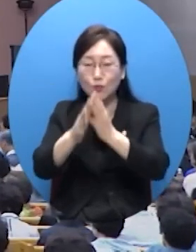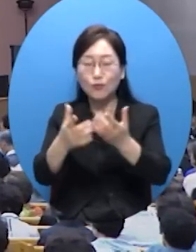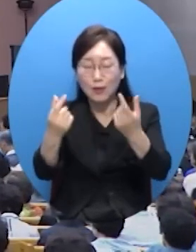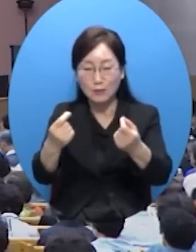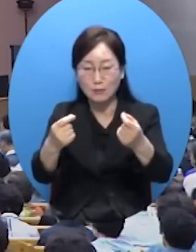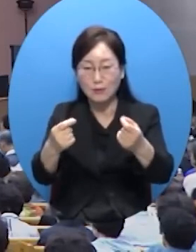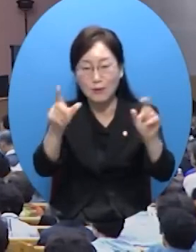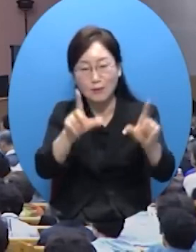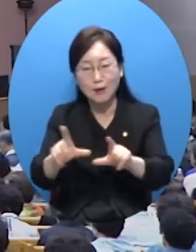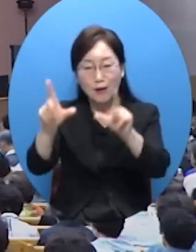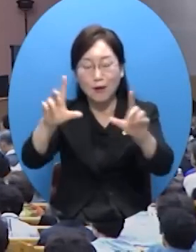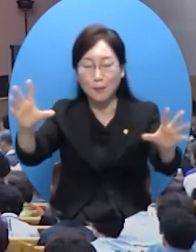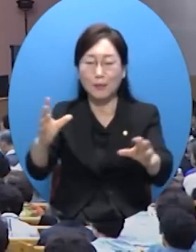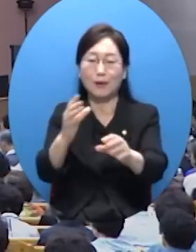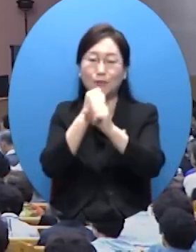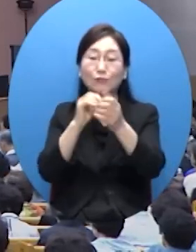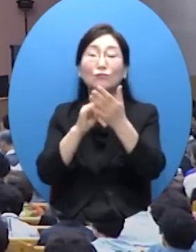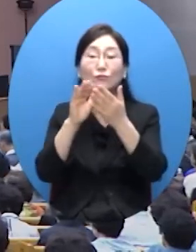마무리하고